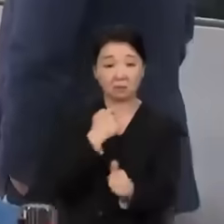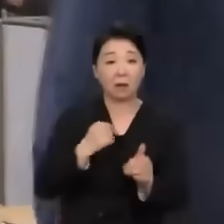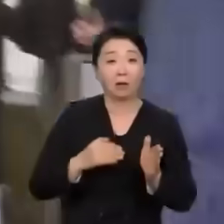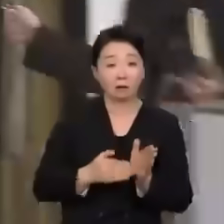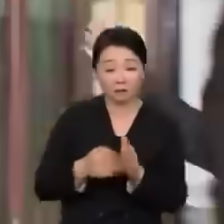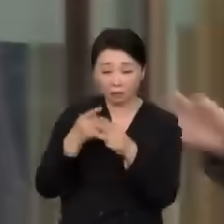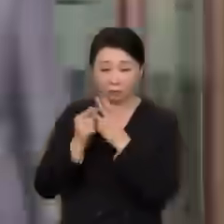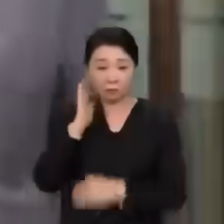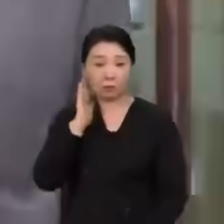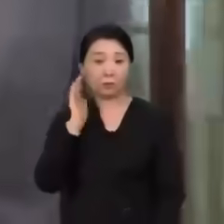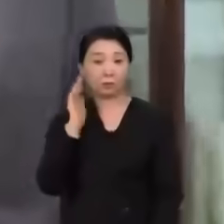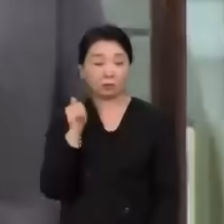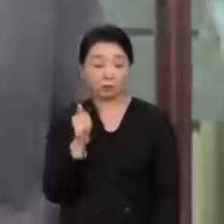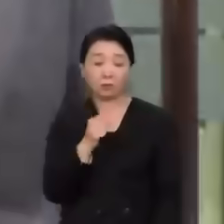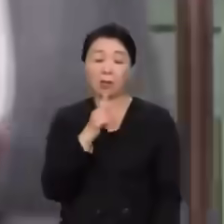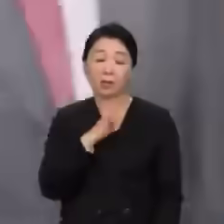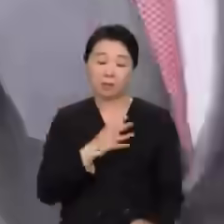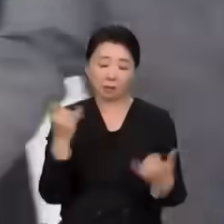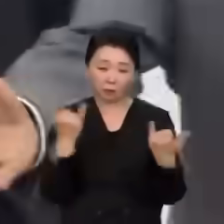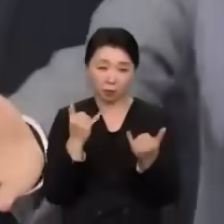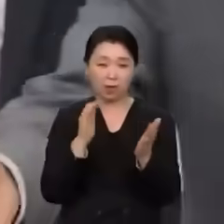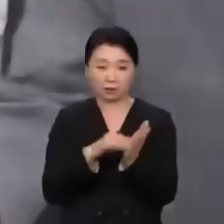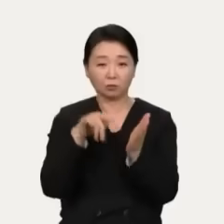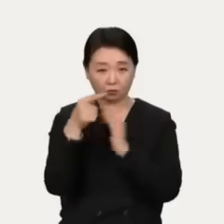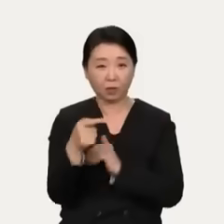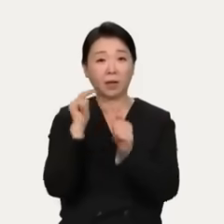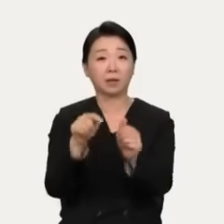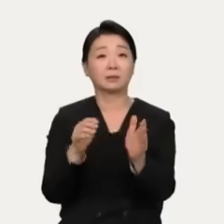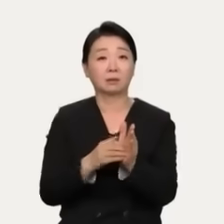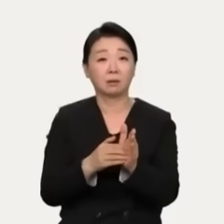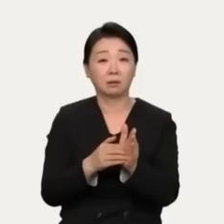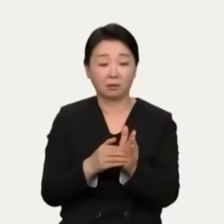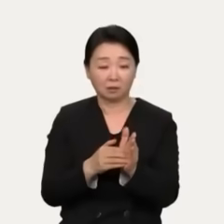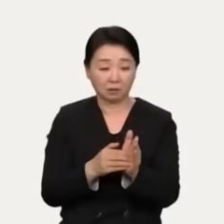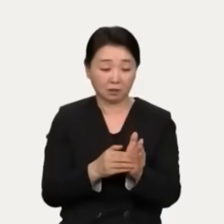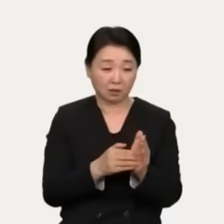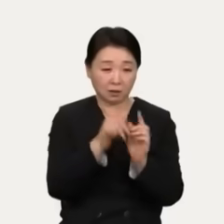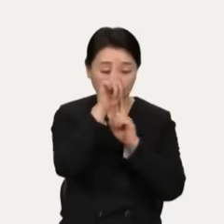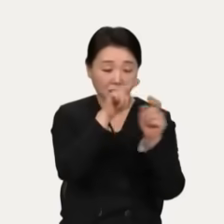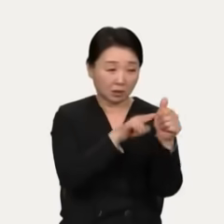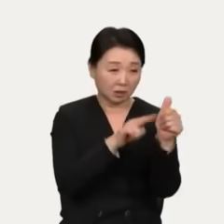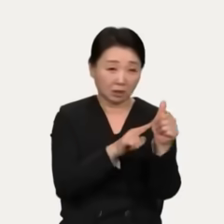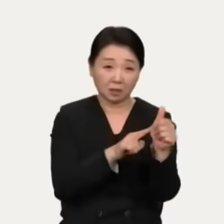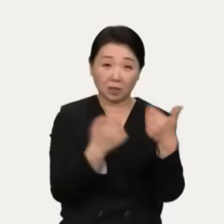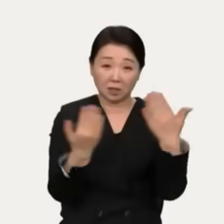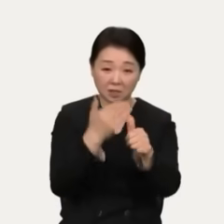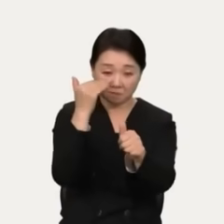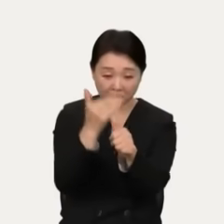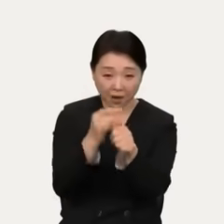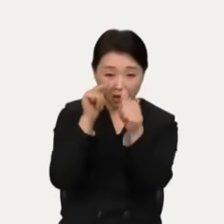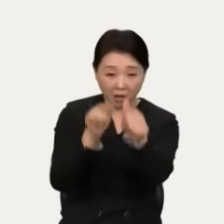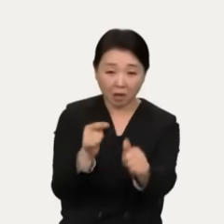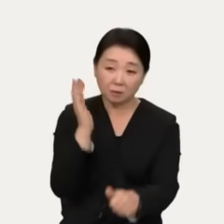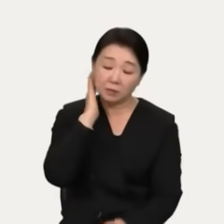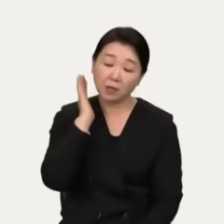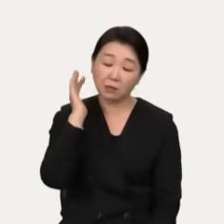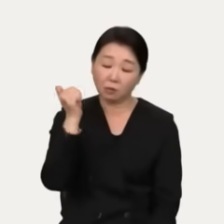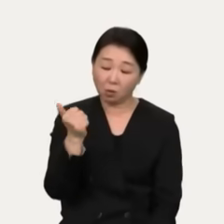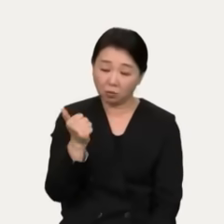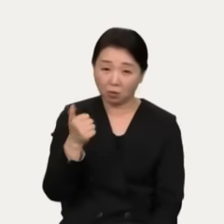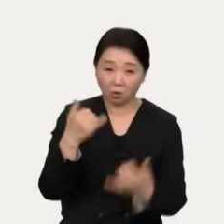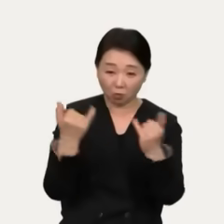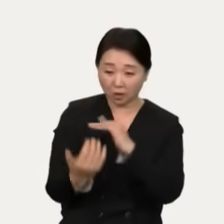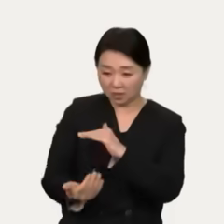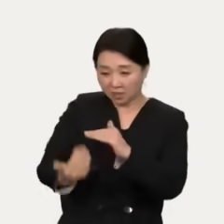윤 대통령과 4분여간 통화를 마친 직후입니다. 다만 이 장관 측은 보직 해임 조치는 대통령과의 통화 이전에